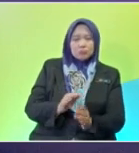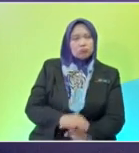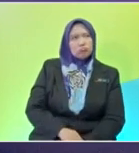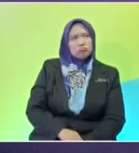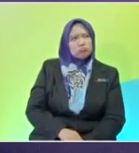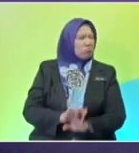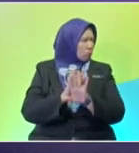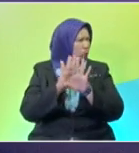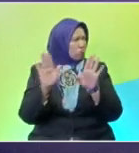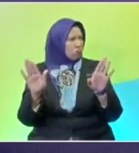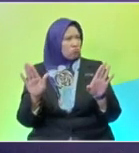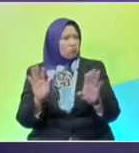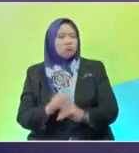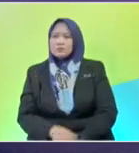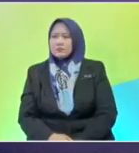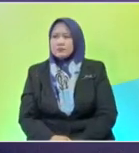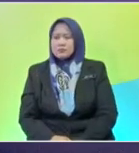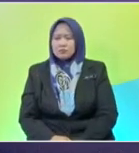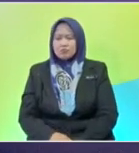tak baik